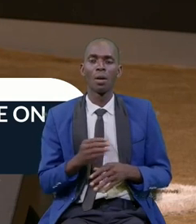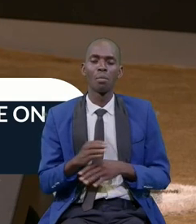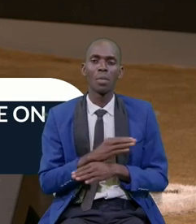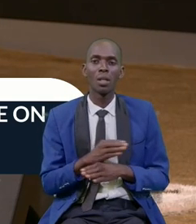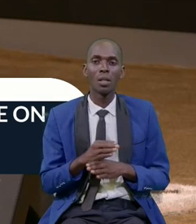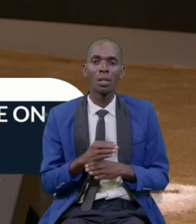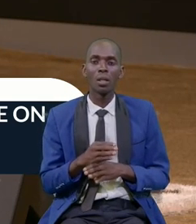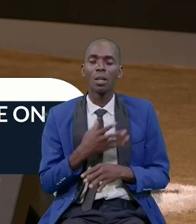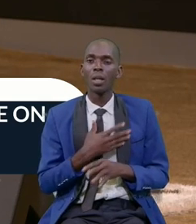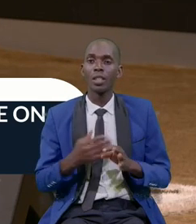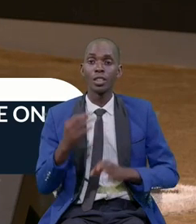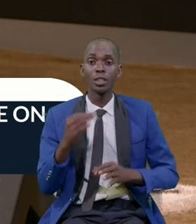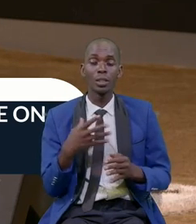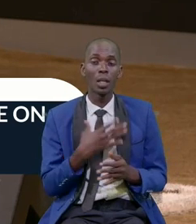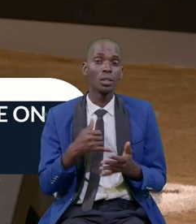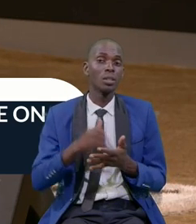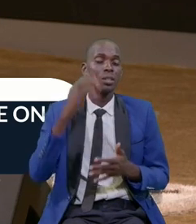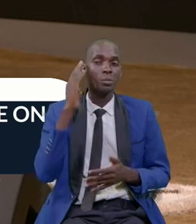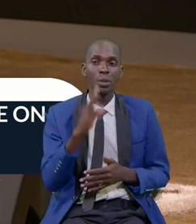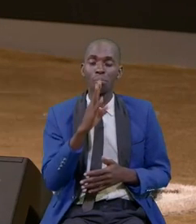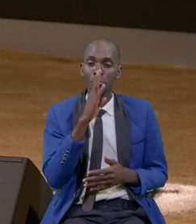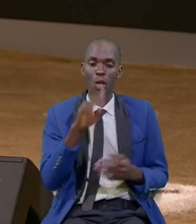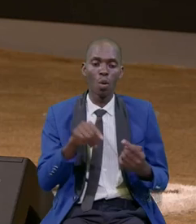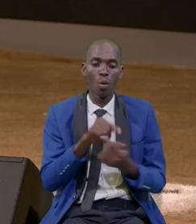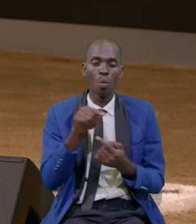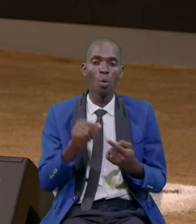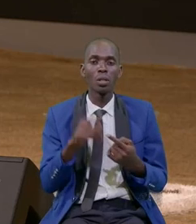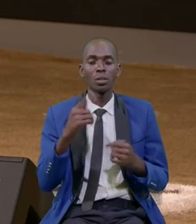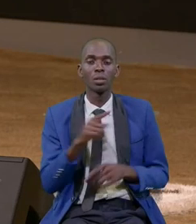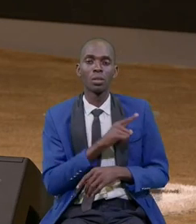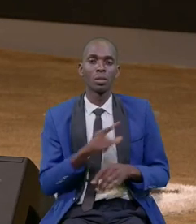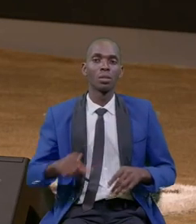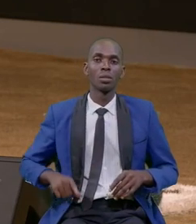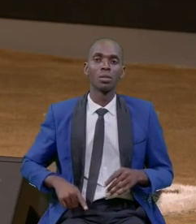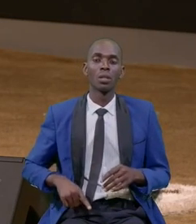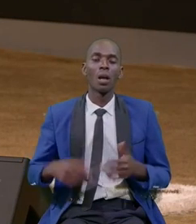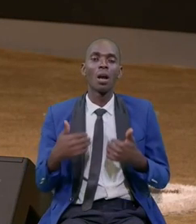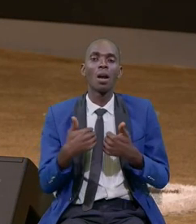Et quand l'Éternel nous donnera